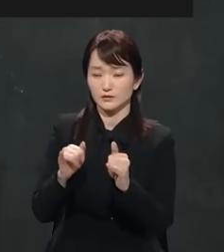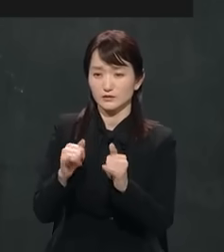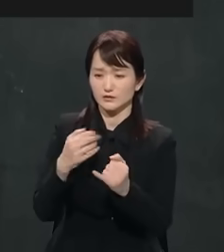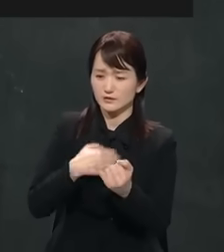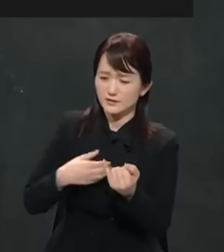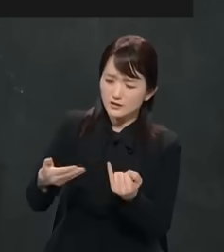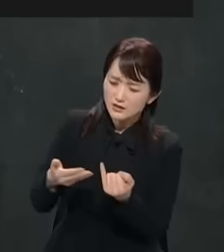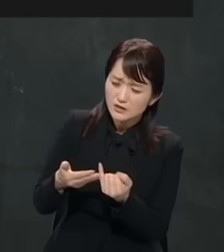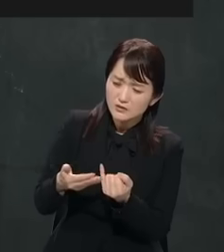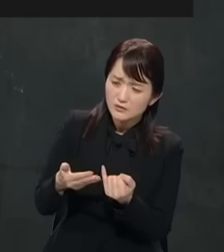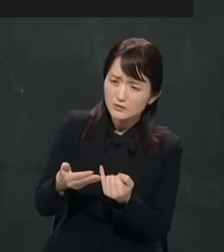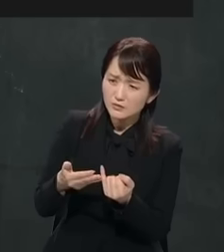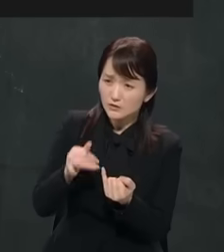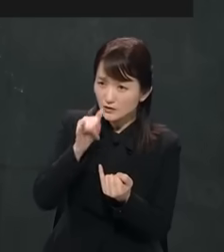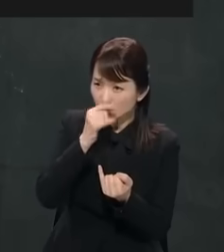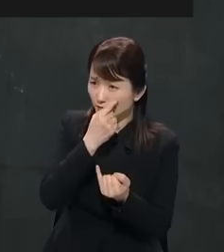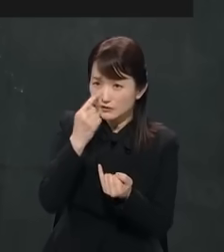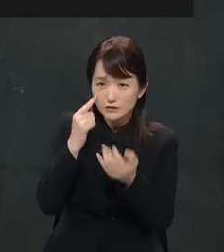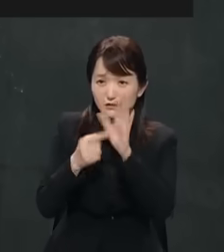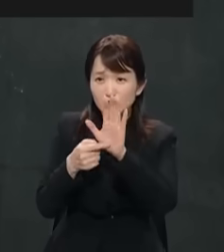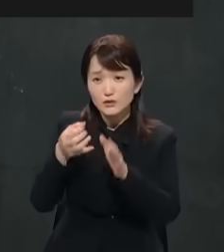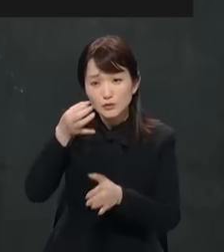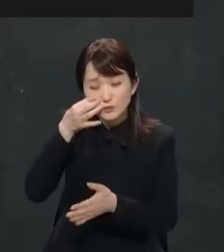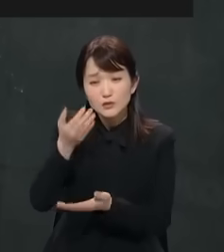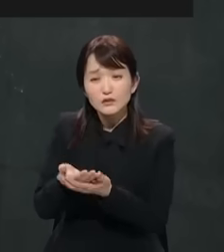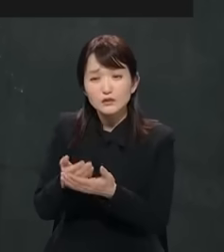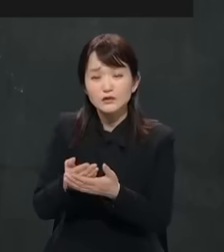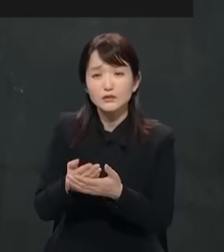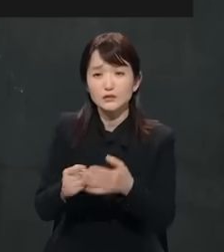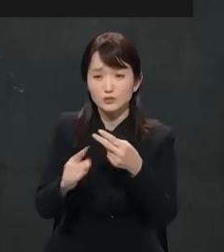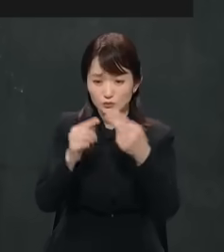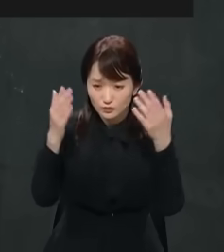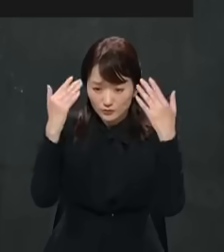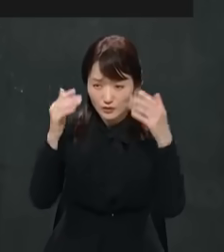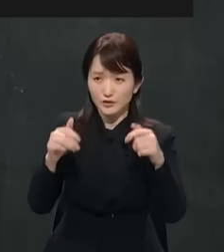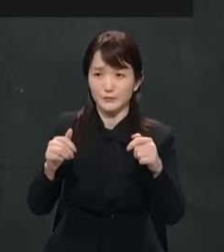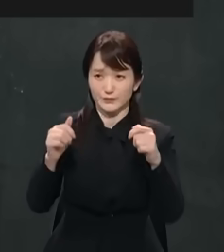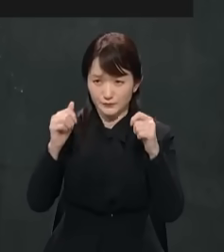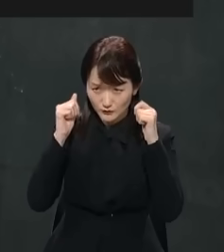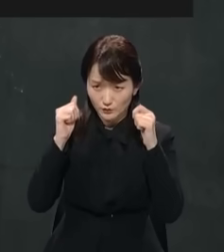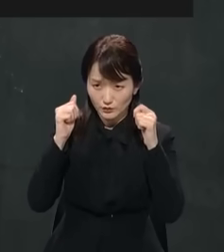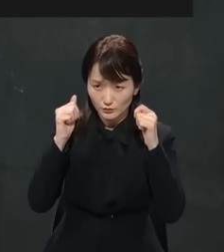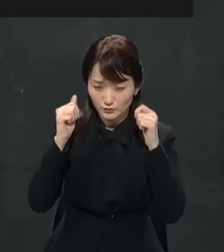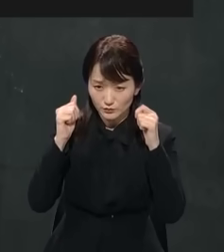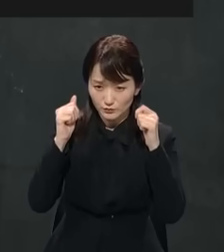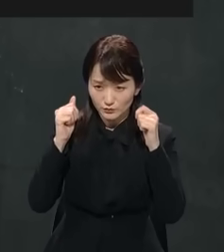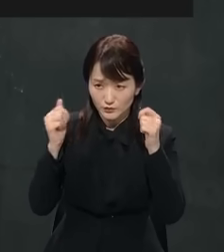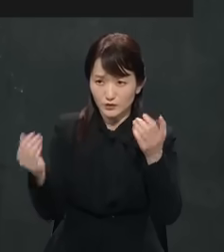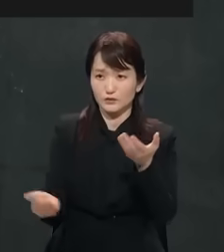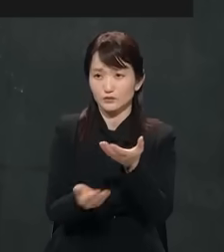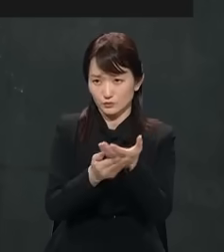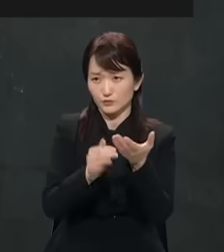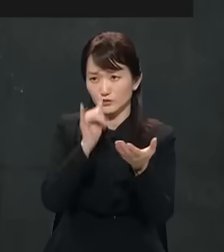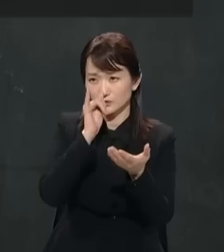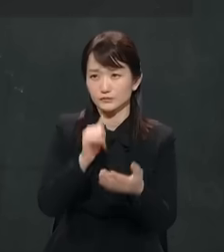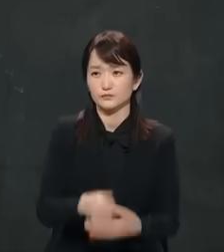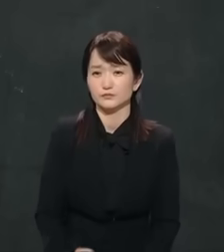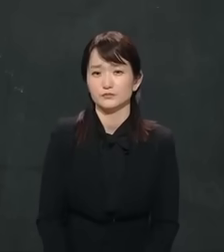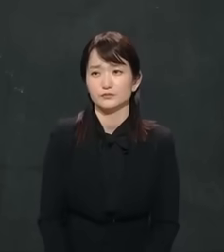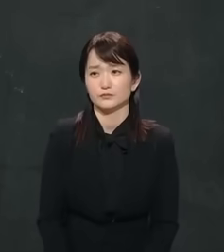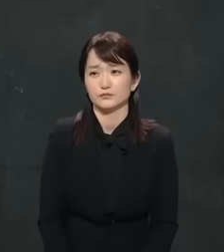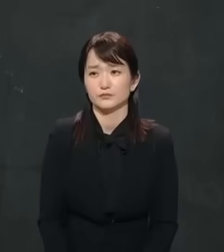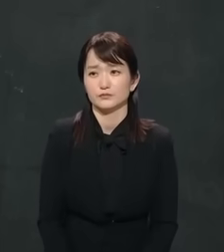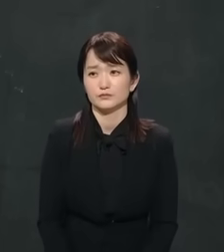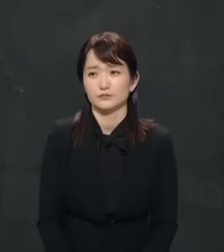보내 달라 하면서 그 학교 그 중학교 졸업장을 첨부하기도 했다고 합니다 자 교수님